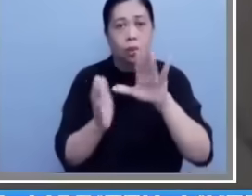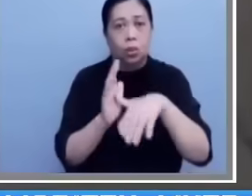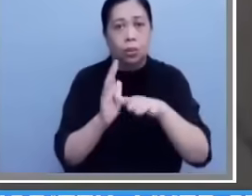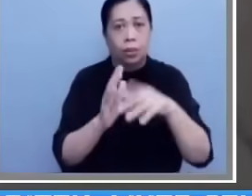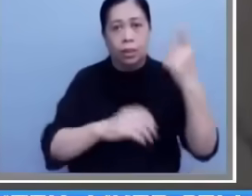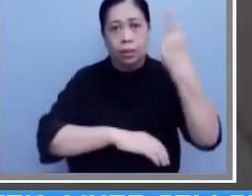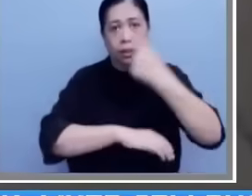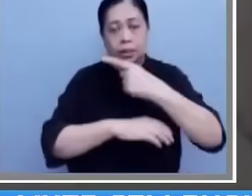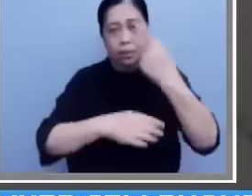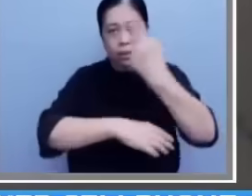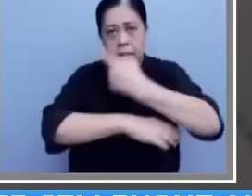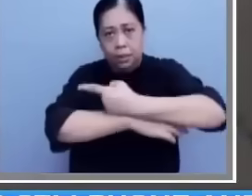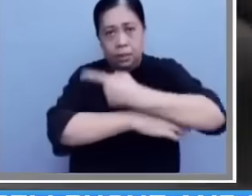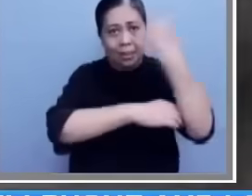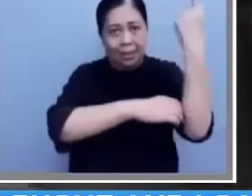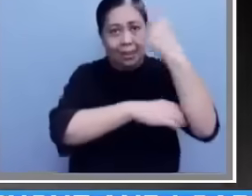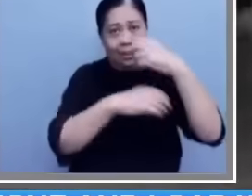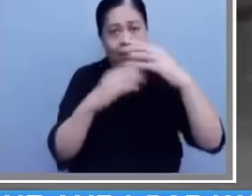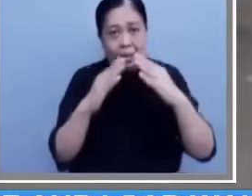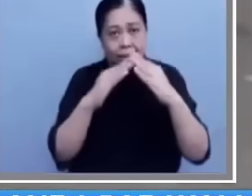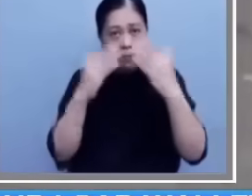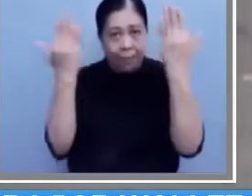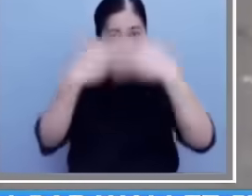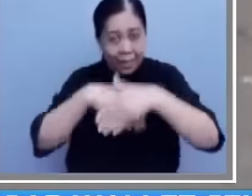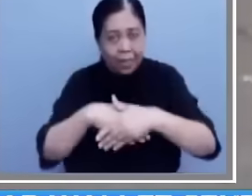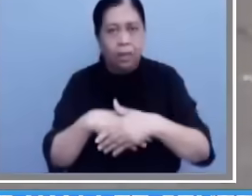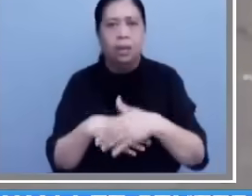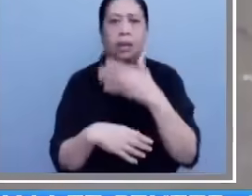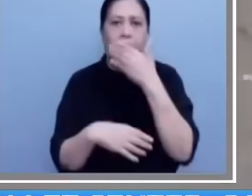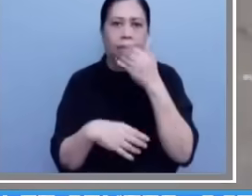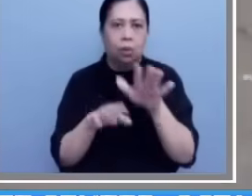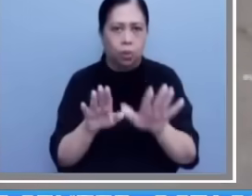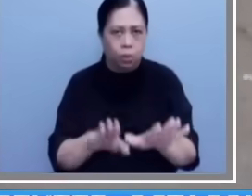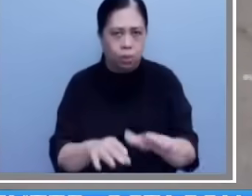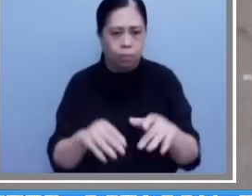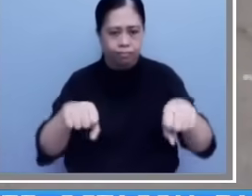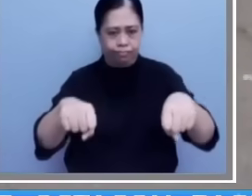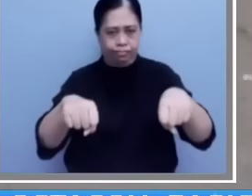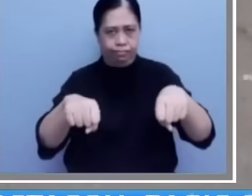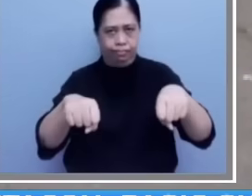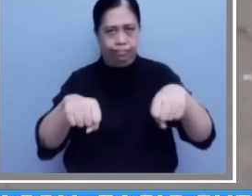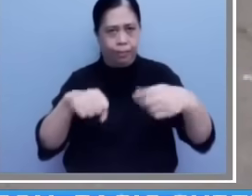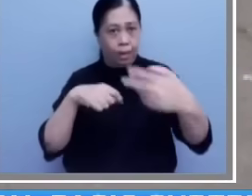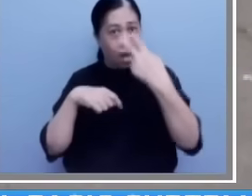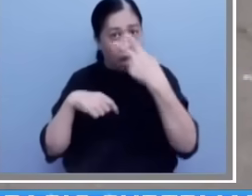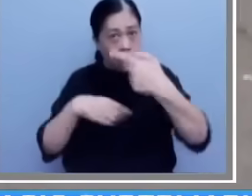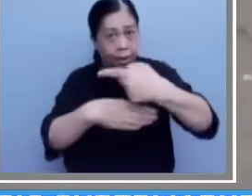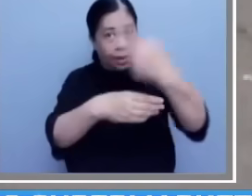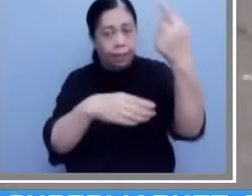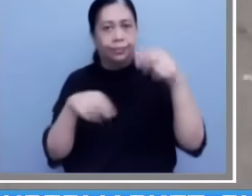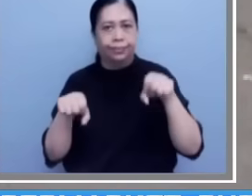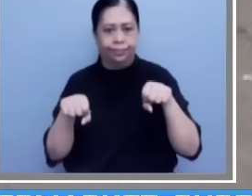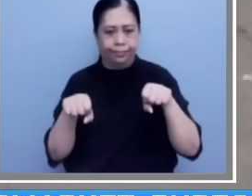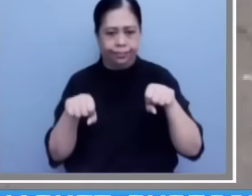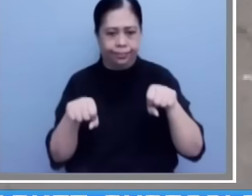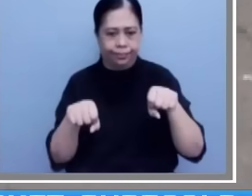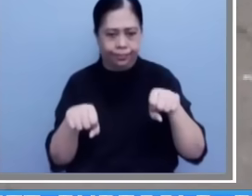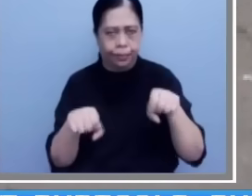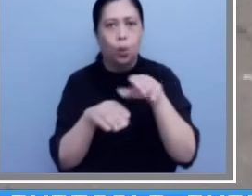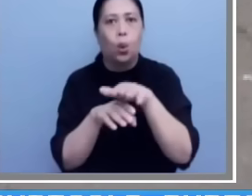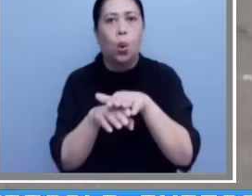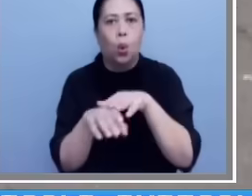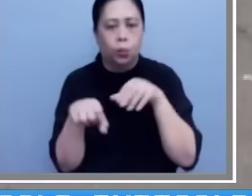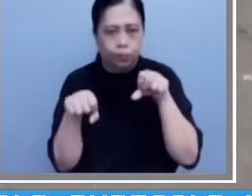po sa gabi, ay dapat po ay medyo mag-slow down na po sila doon pag makikita na po nila na may mga checkpoint po silang